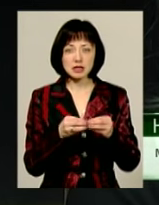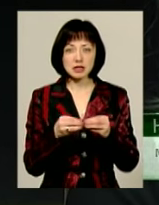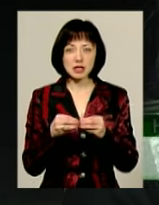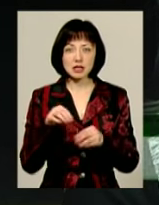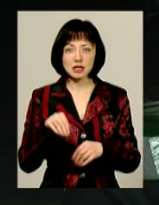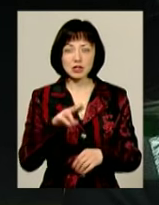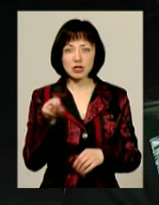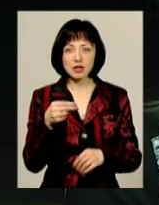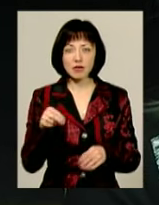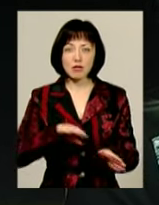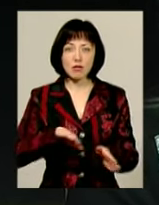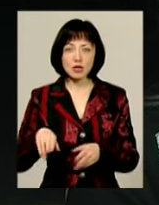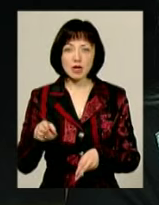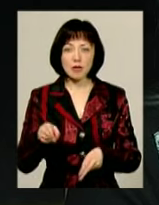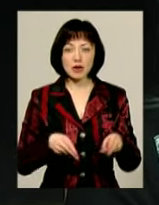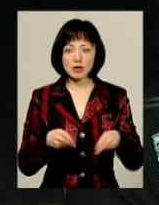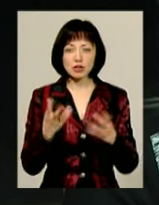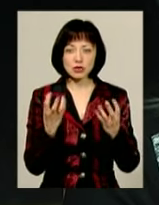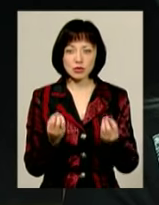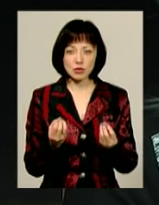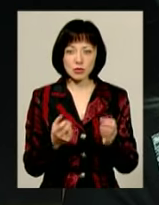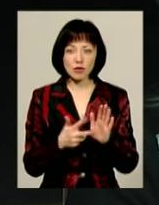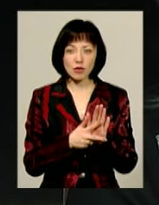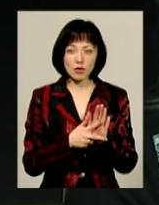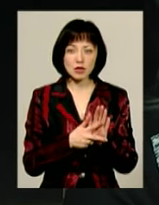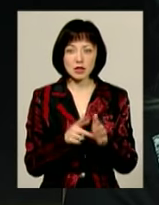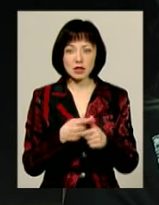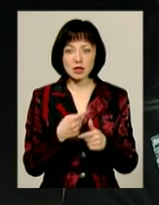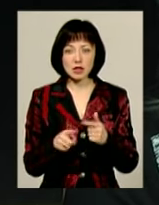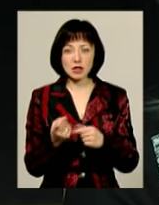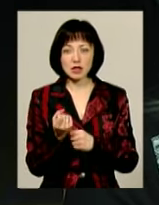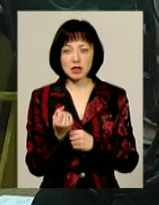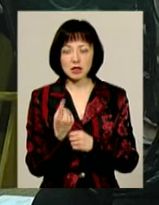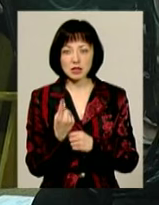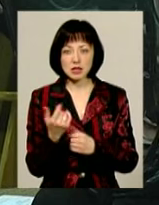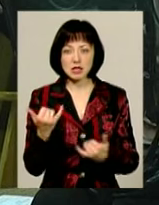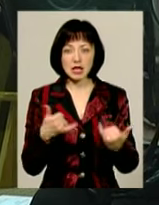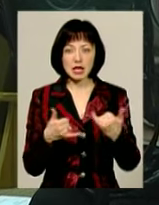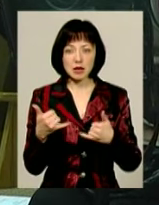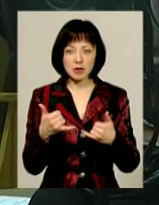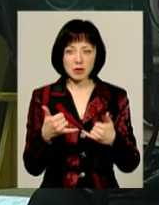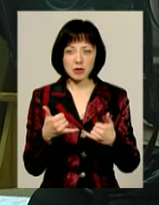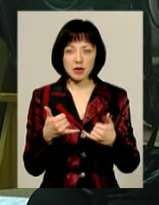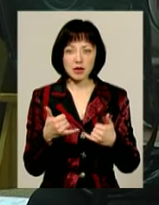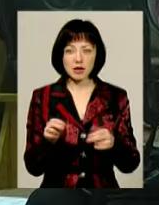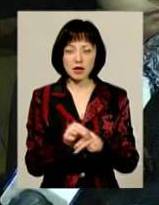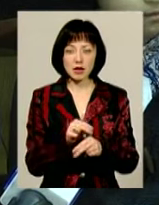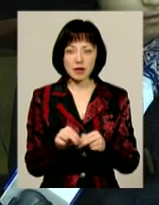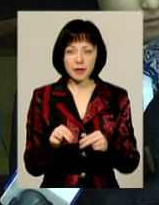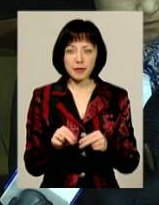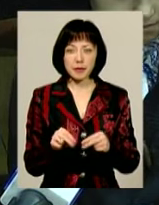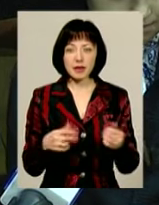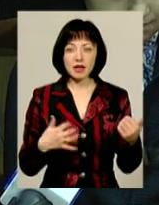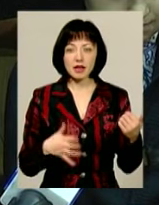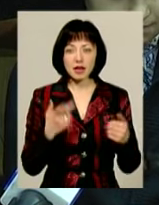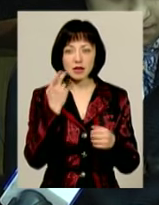І післяопераційних ще мінімум 8 або 11 хімій. Гітара знаходиться при ньому